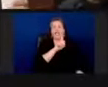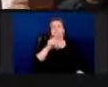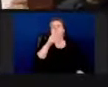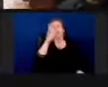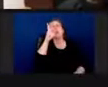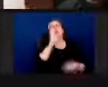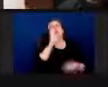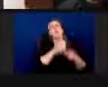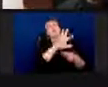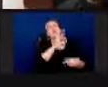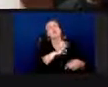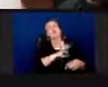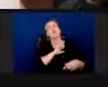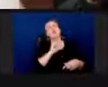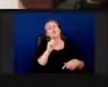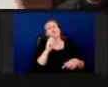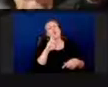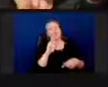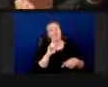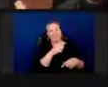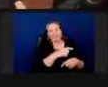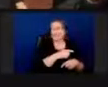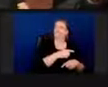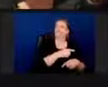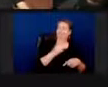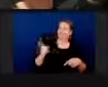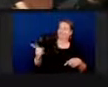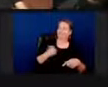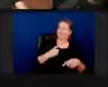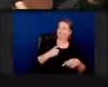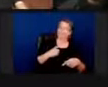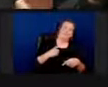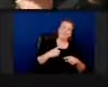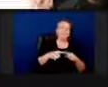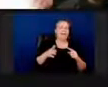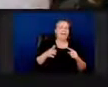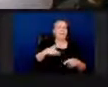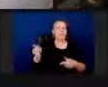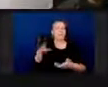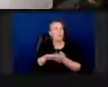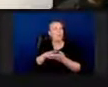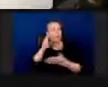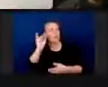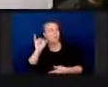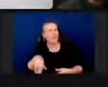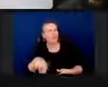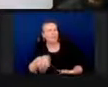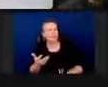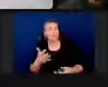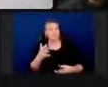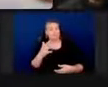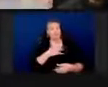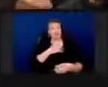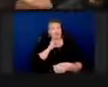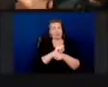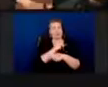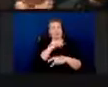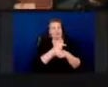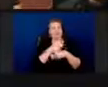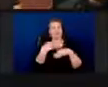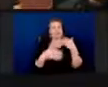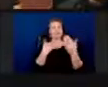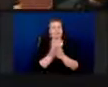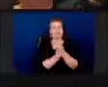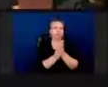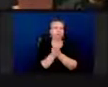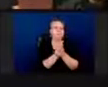وهذه المعلومات طبعا مهمة بالنسبة لنا بما أننا نحصل على تغذية عكسية. وأنا